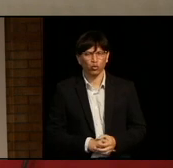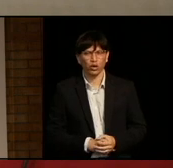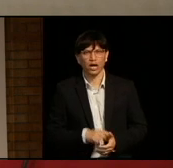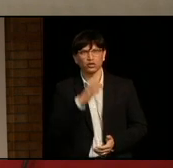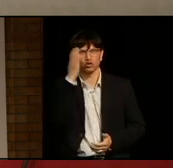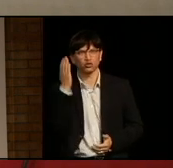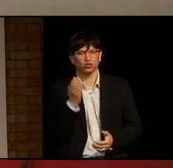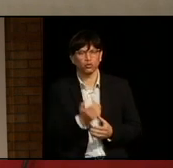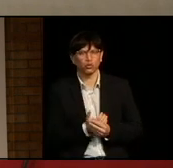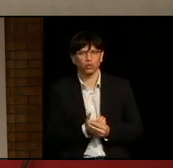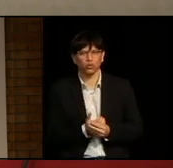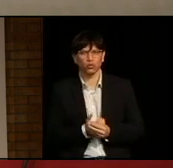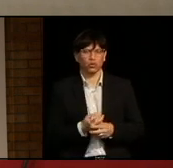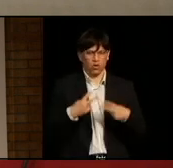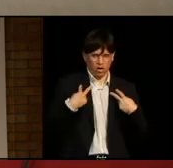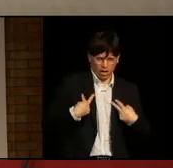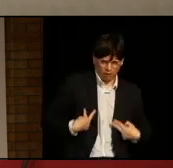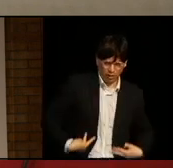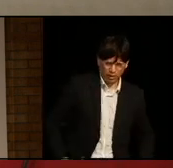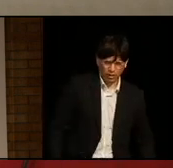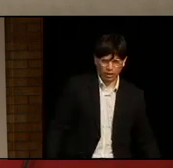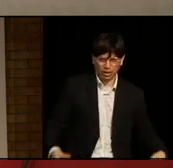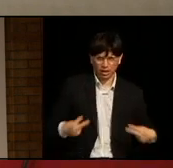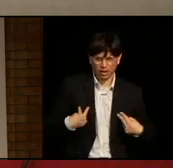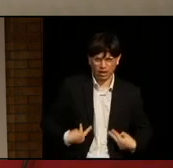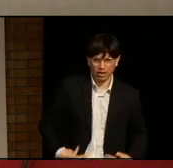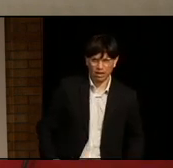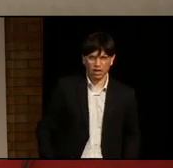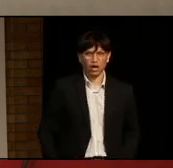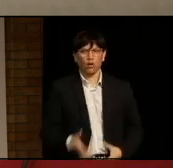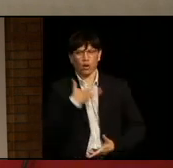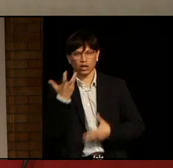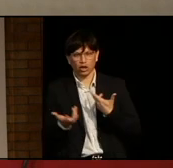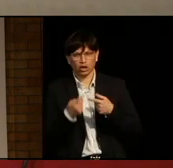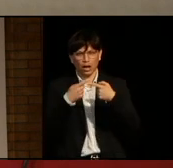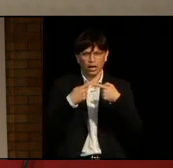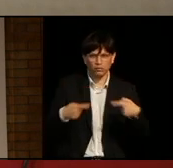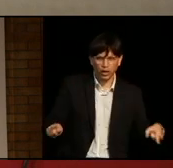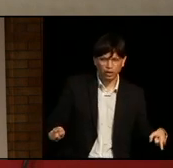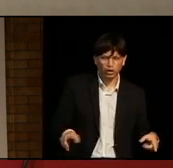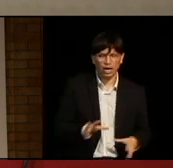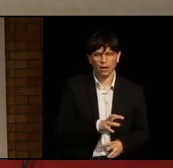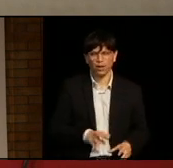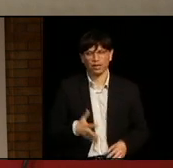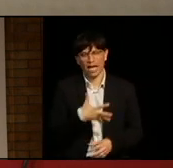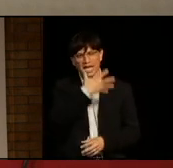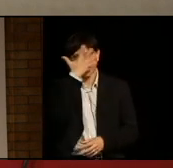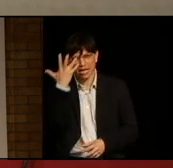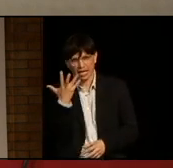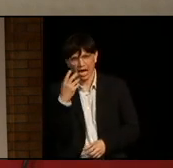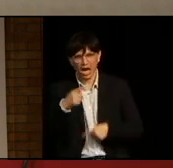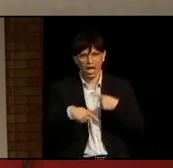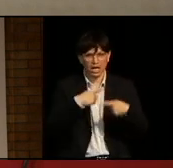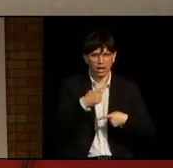su gli stili di vita i disastri ambientali il rispetto dell'ambiente e chiaramente i